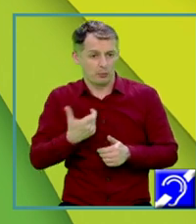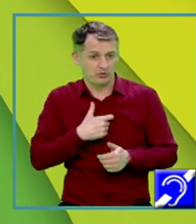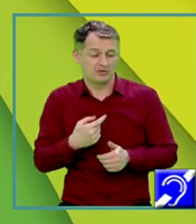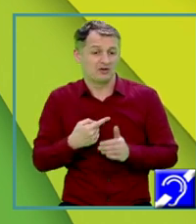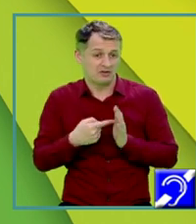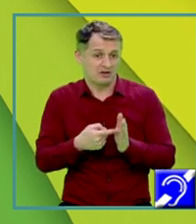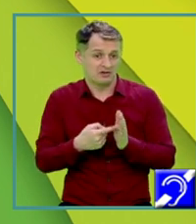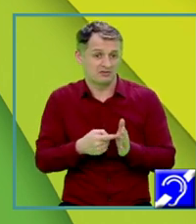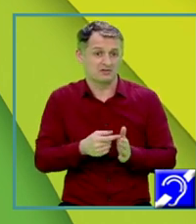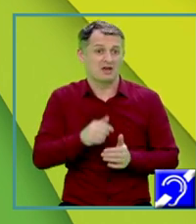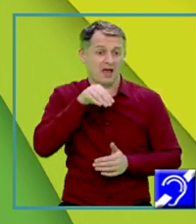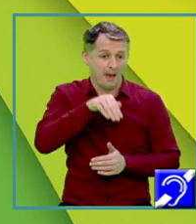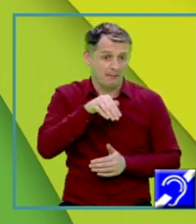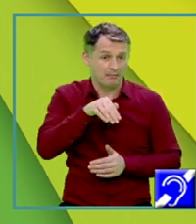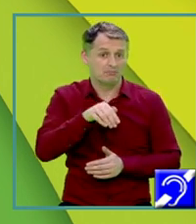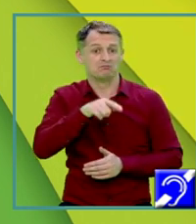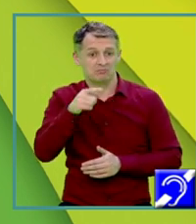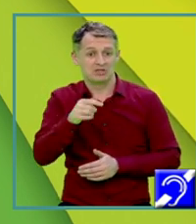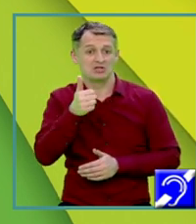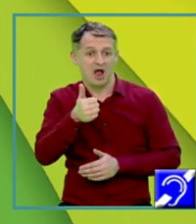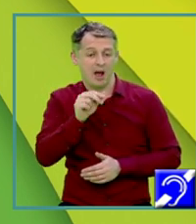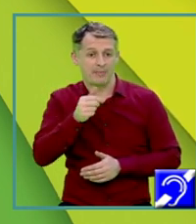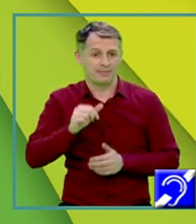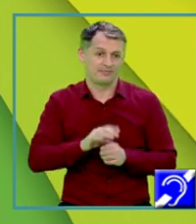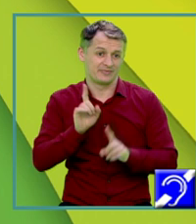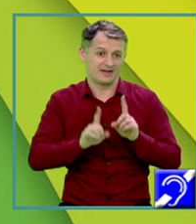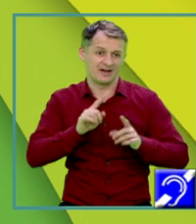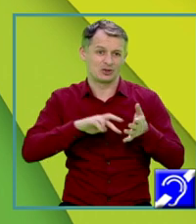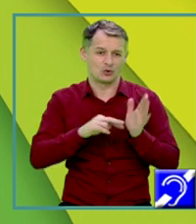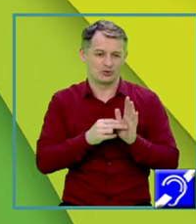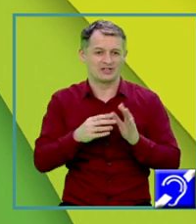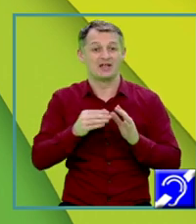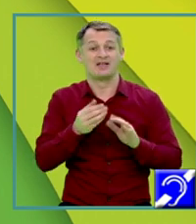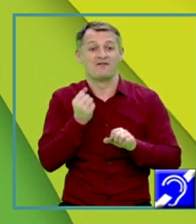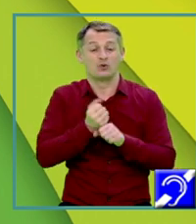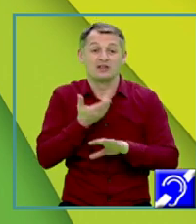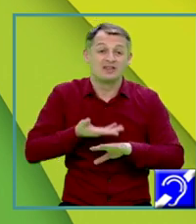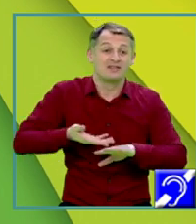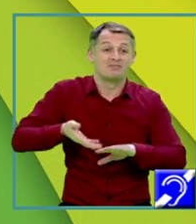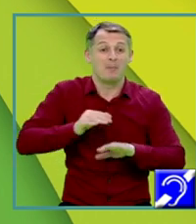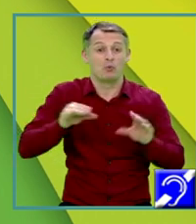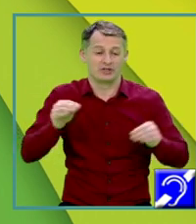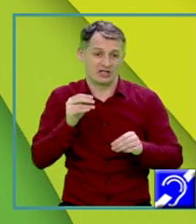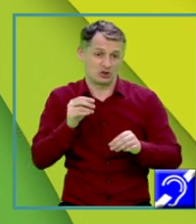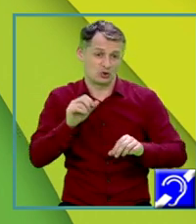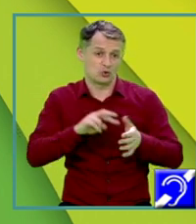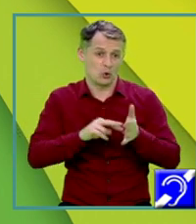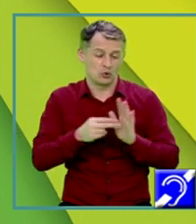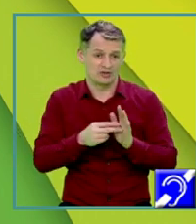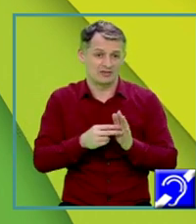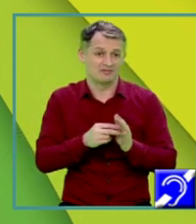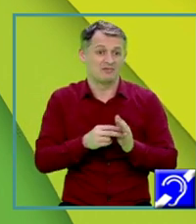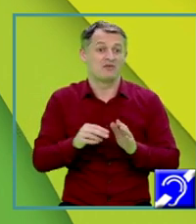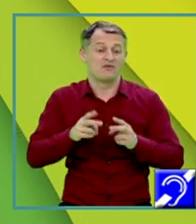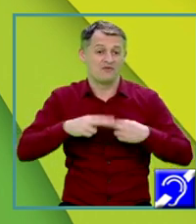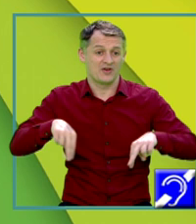M indice apă. Dacă o soluție este obținută din mai multe soluții, atunci masa soluției finale este egală